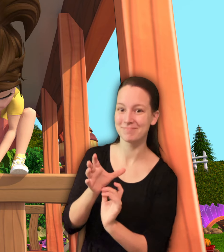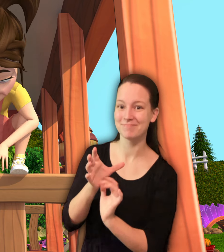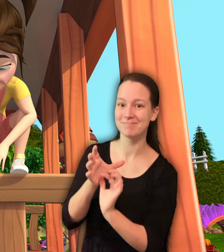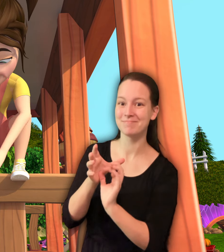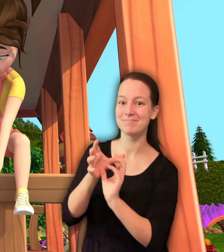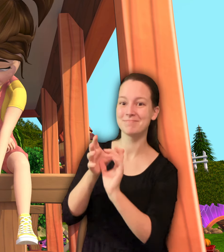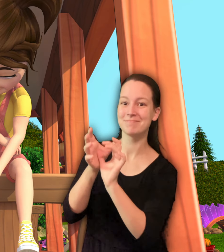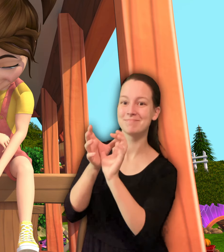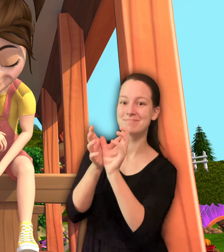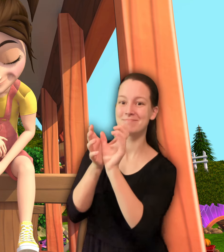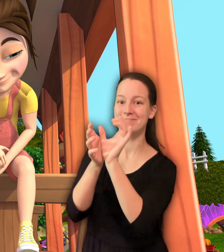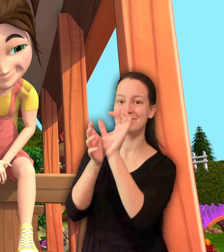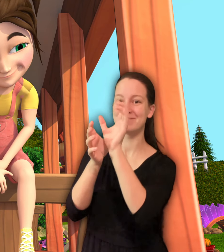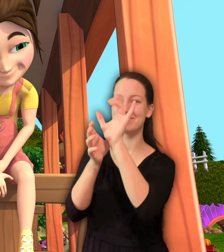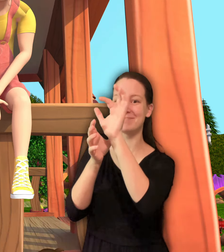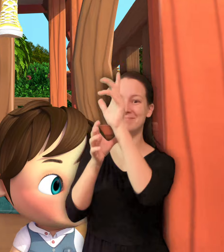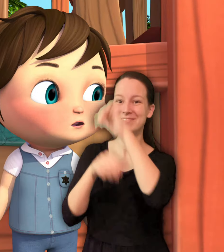た